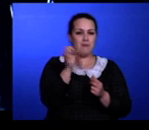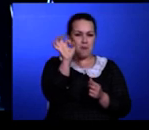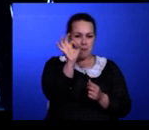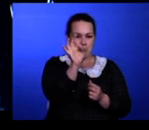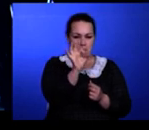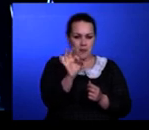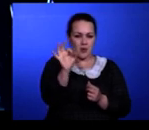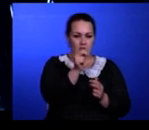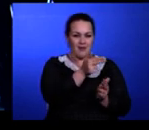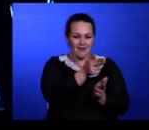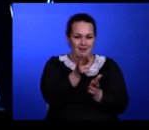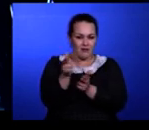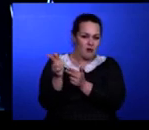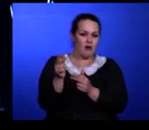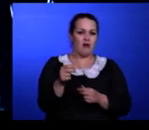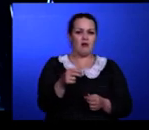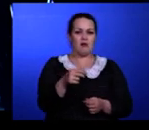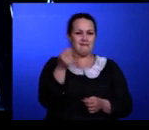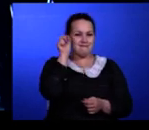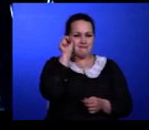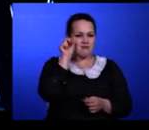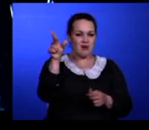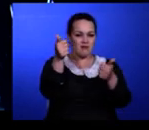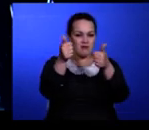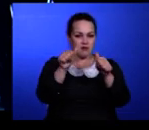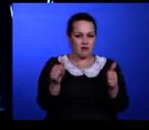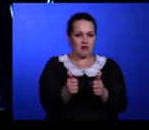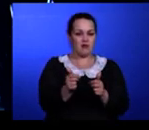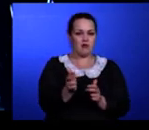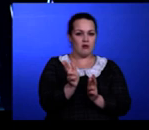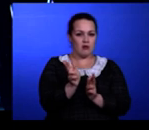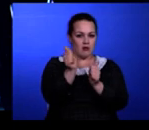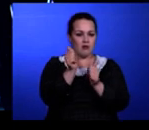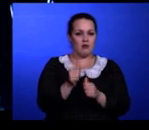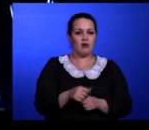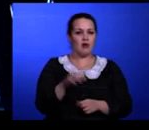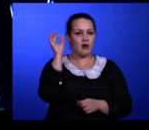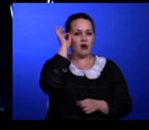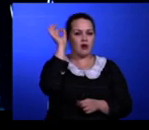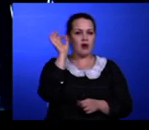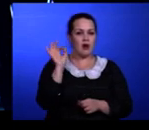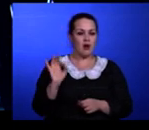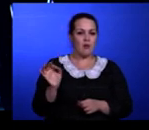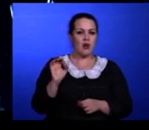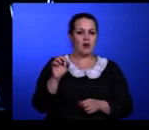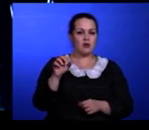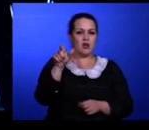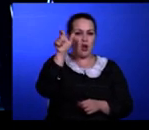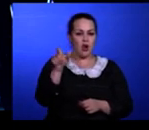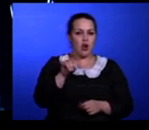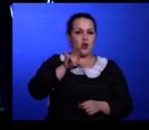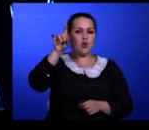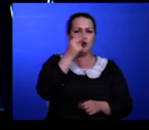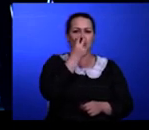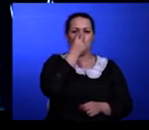силуэт юлдаш нажал на гашетку немецкий летчик увидев пулевые трассы